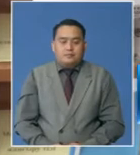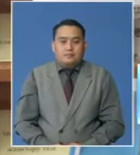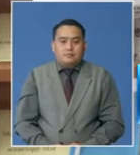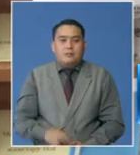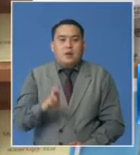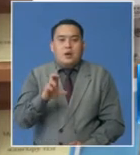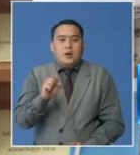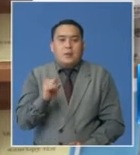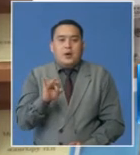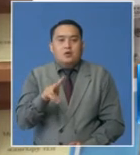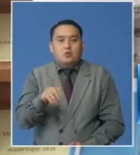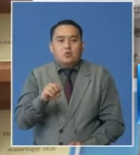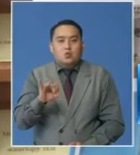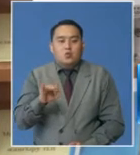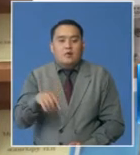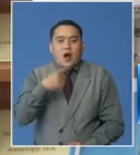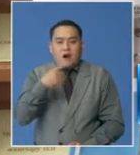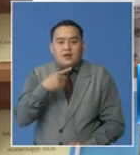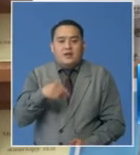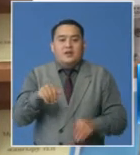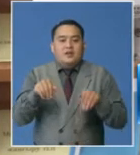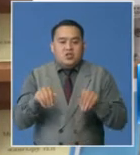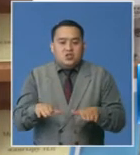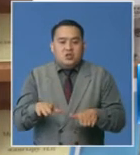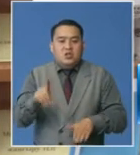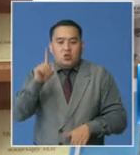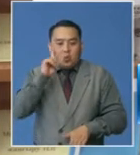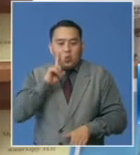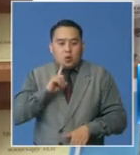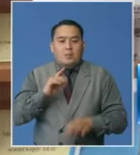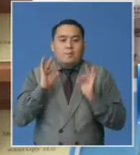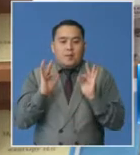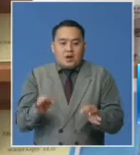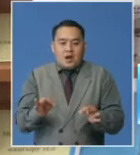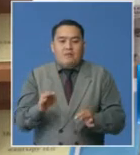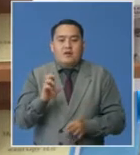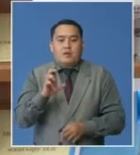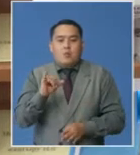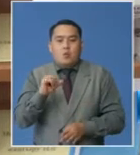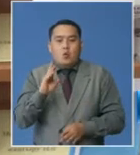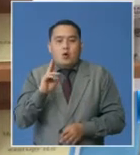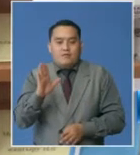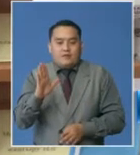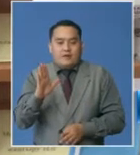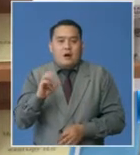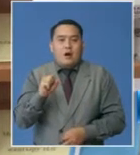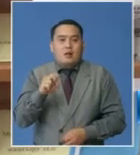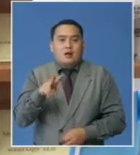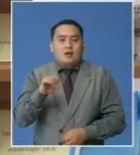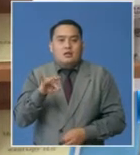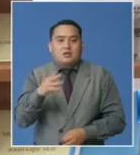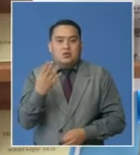Ахмед Байтурсынов говорил, самый эффективный путь нашего языка – создать правильную форму буквы. Это значит, латинский алфавит для